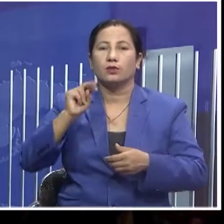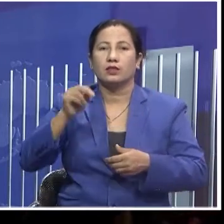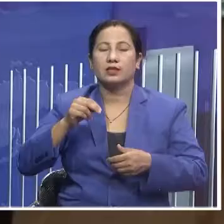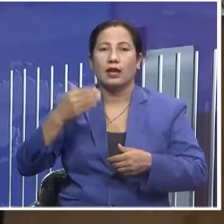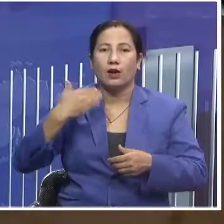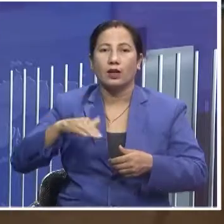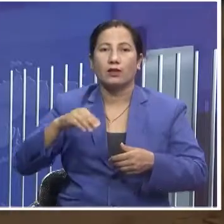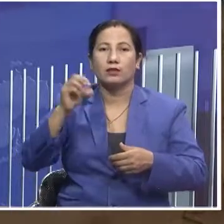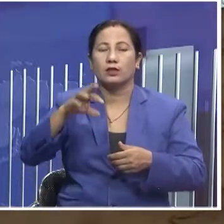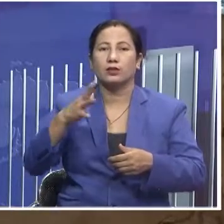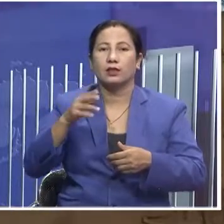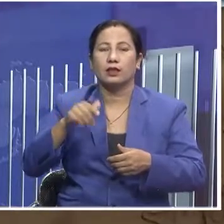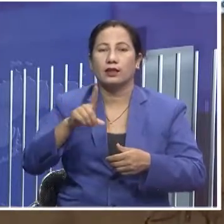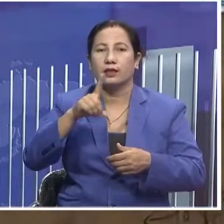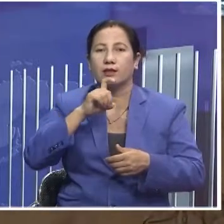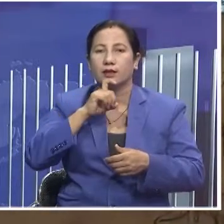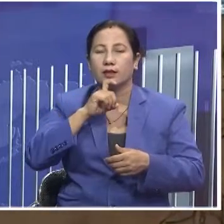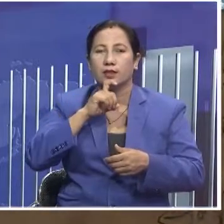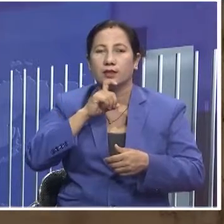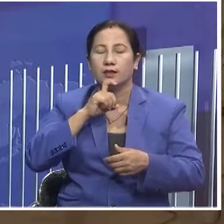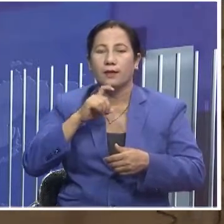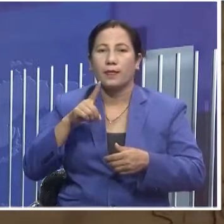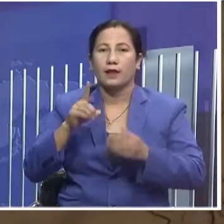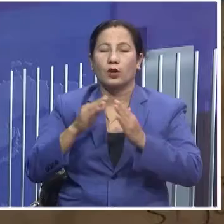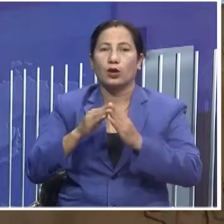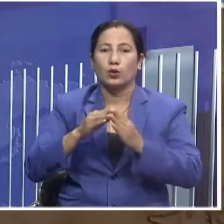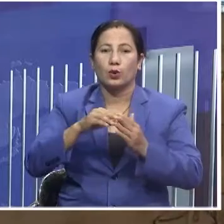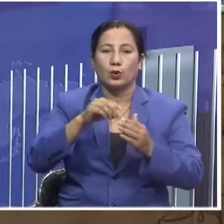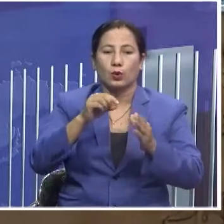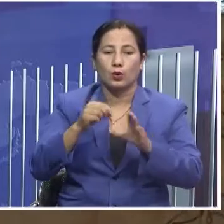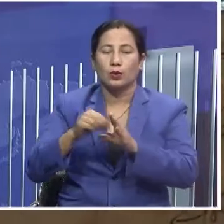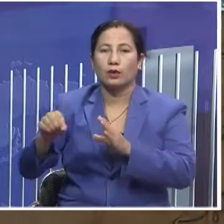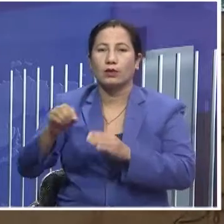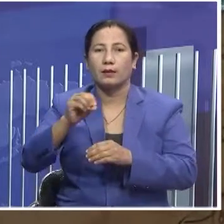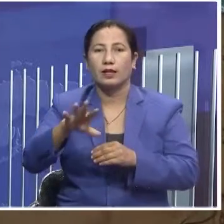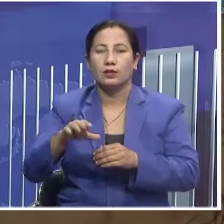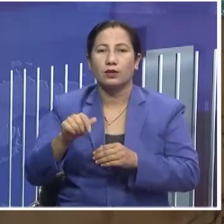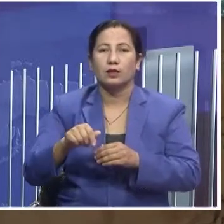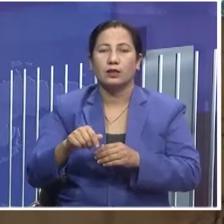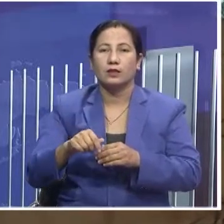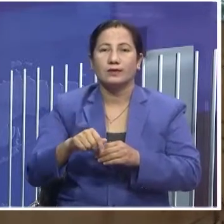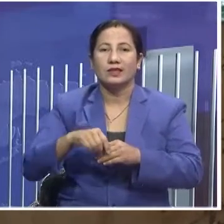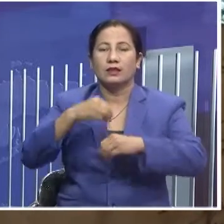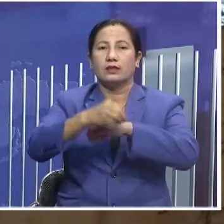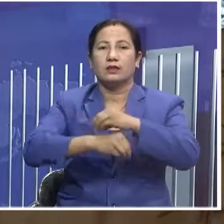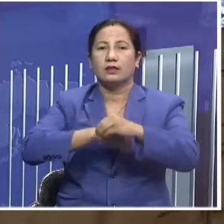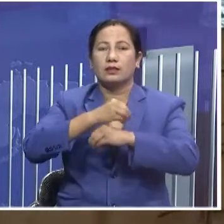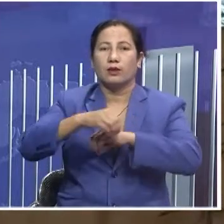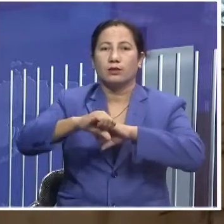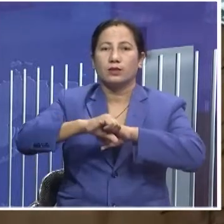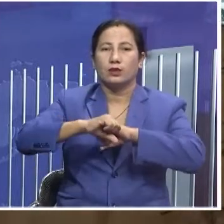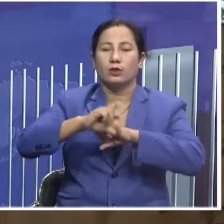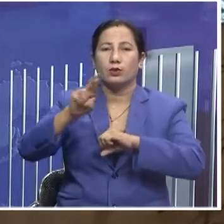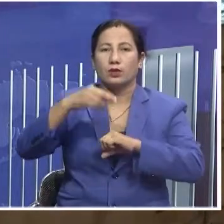हुन दिनु हुँदैन। 1 गते त्यस झिझरकाँडो भन्ने घरको कुना कुनामा हाल्छौँ अनि हालेर साउन भदौ र यो